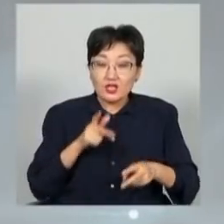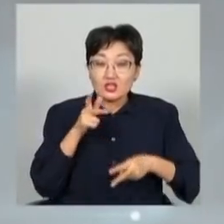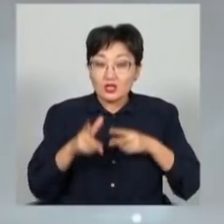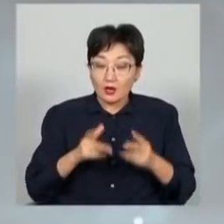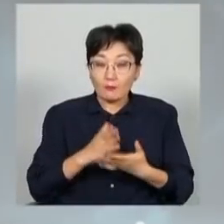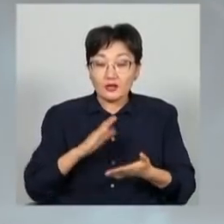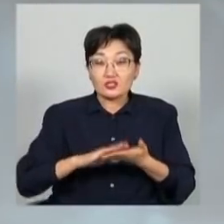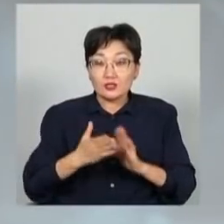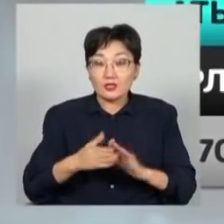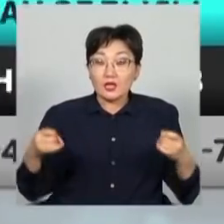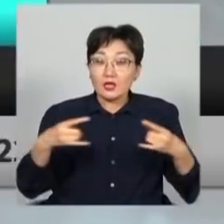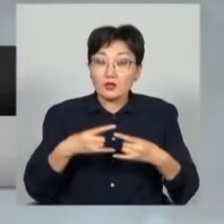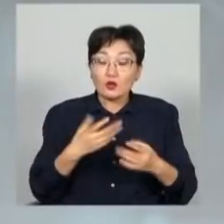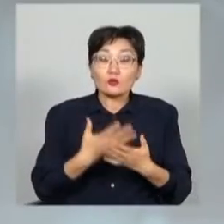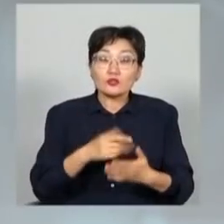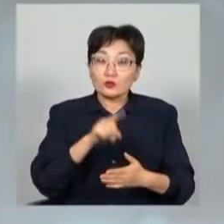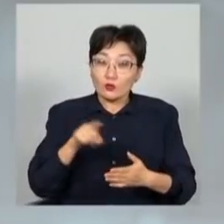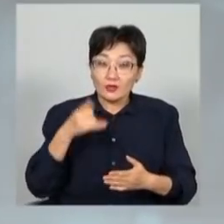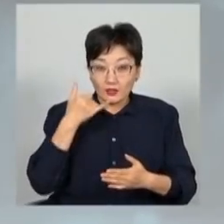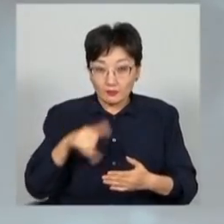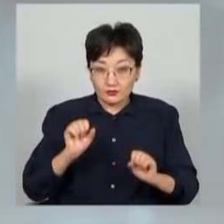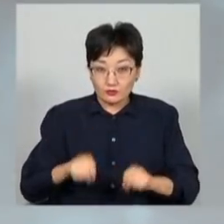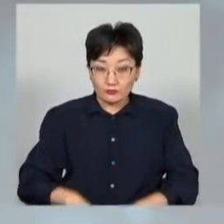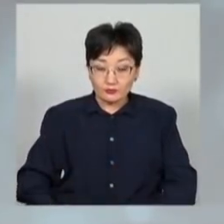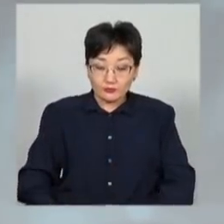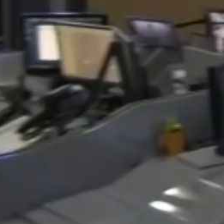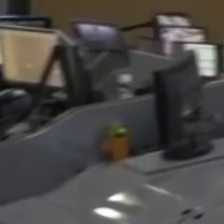şağımı bolsa, ekranda körsetilgen nömerlerge xabarlasa alat. Orozay Nurtay, Miram Mesabeков.